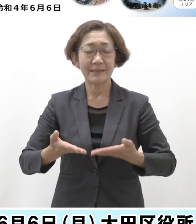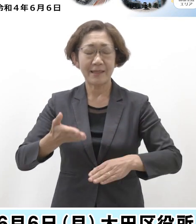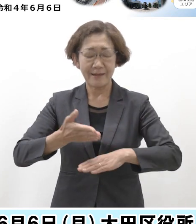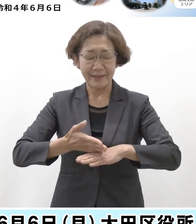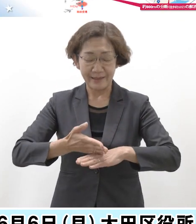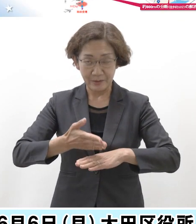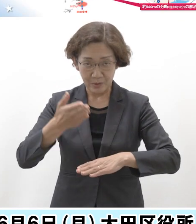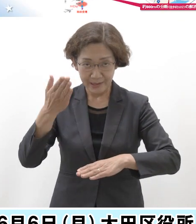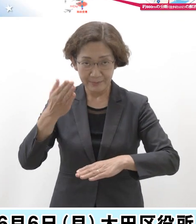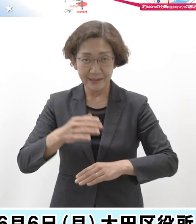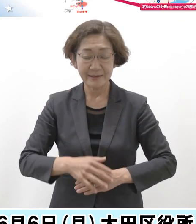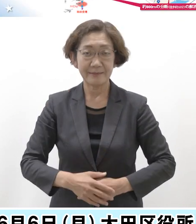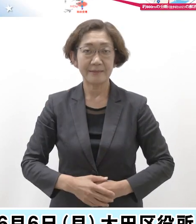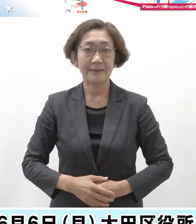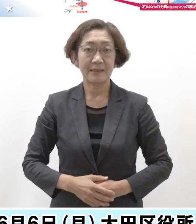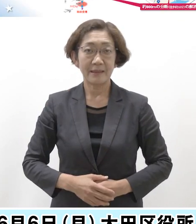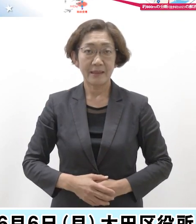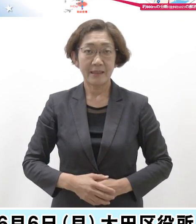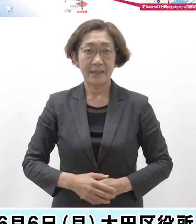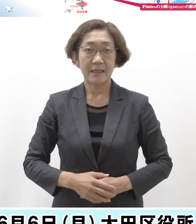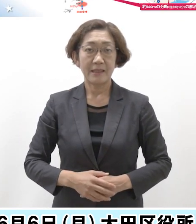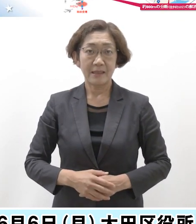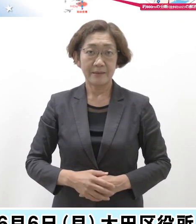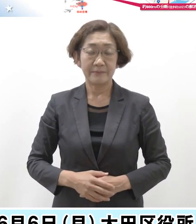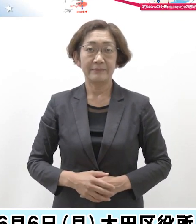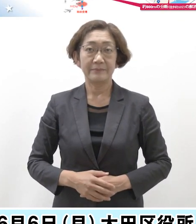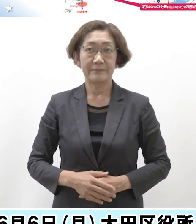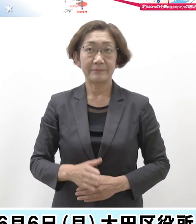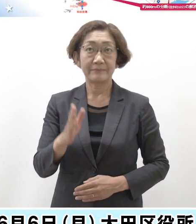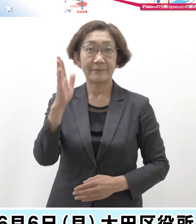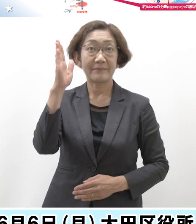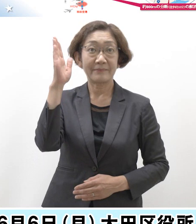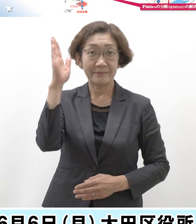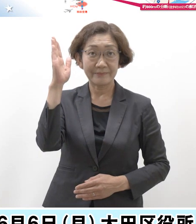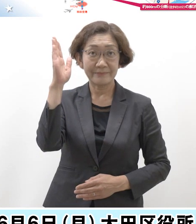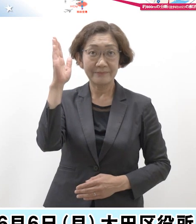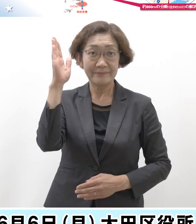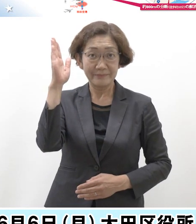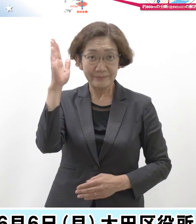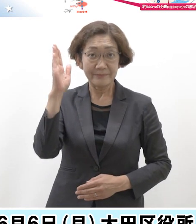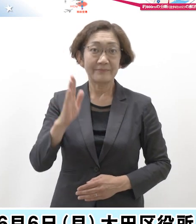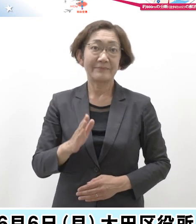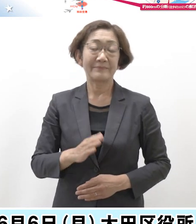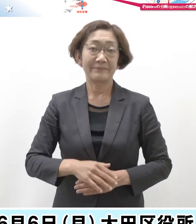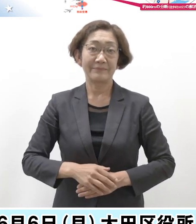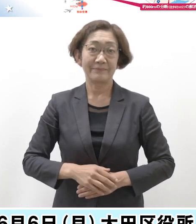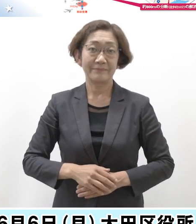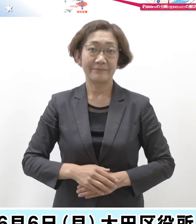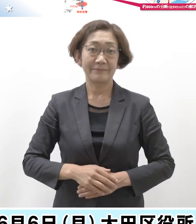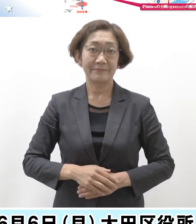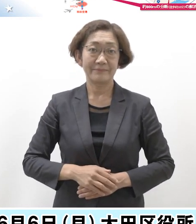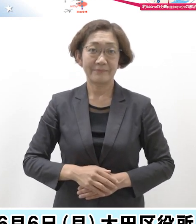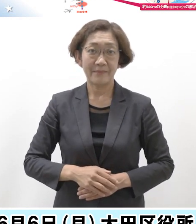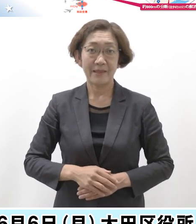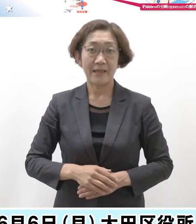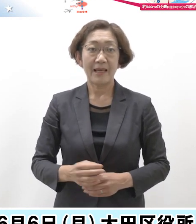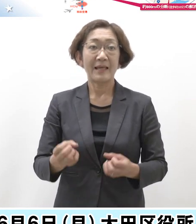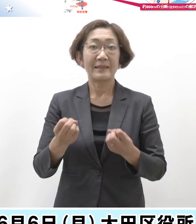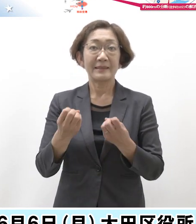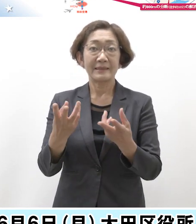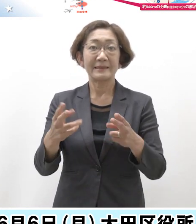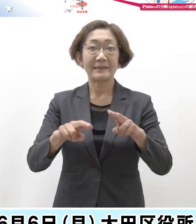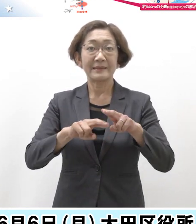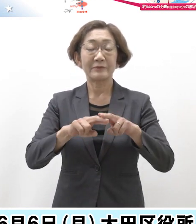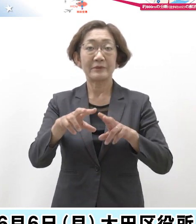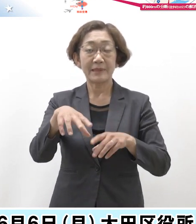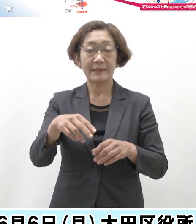ます。新空港線、こちらの絵を見ながらご覧いただきながらと思いますが、新空港線は昭